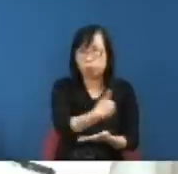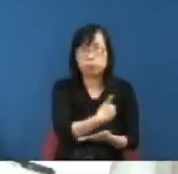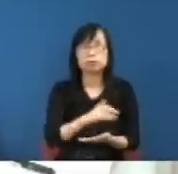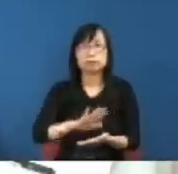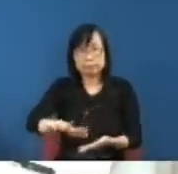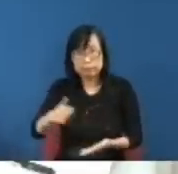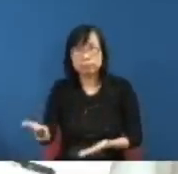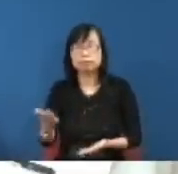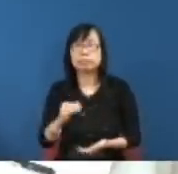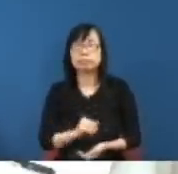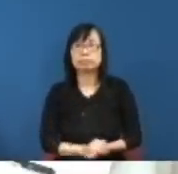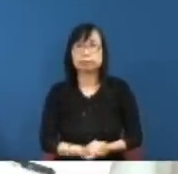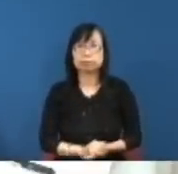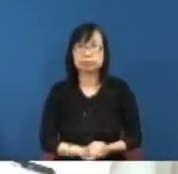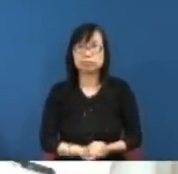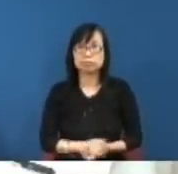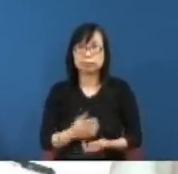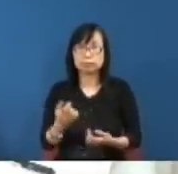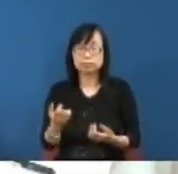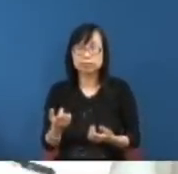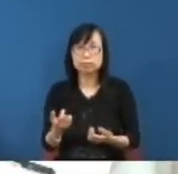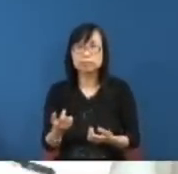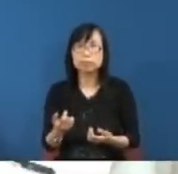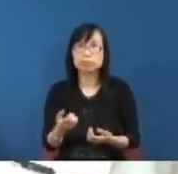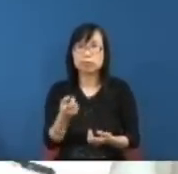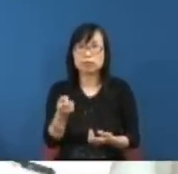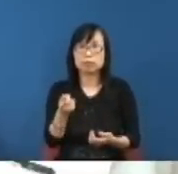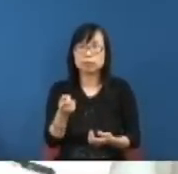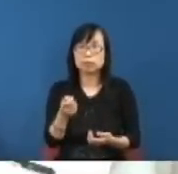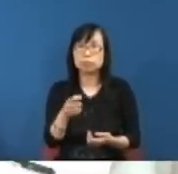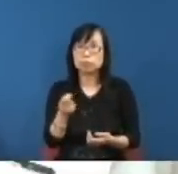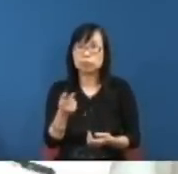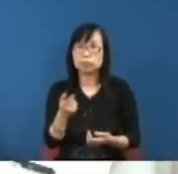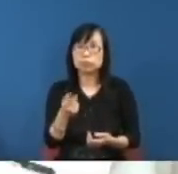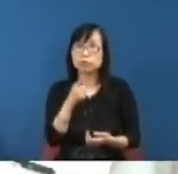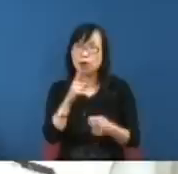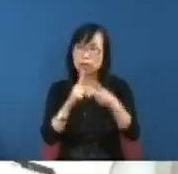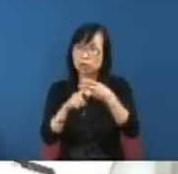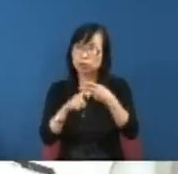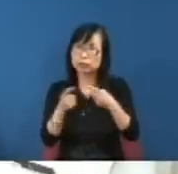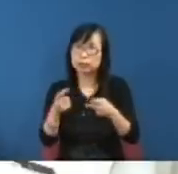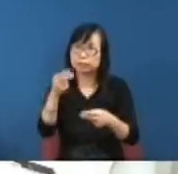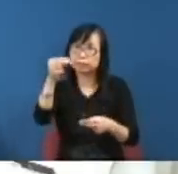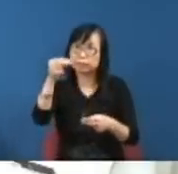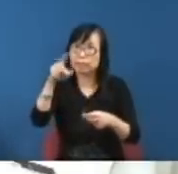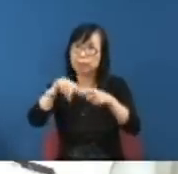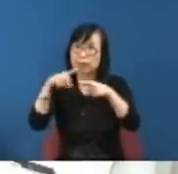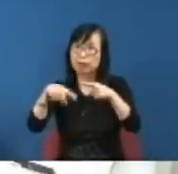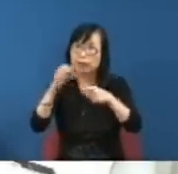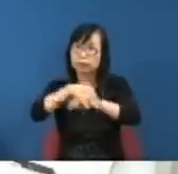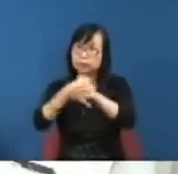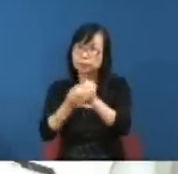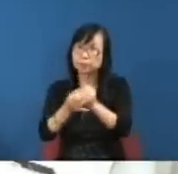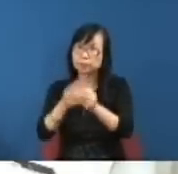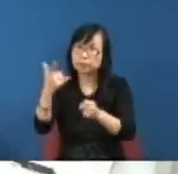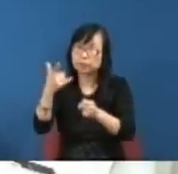係為數不少嘅國家，譬如而家好似我哋工業七大國家集團、八大國家集